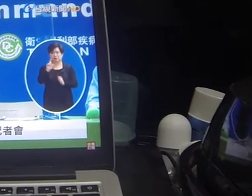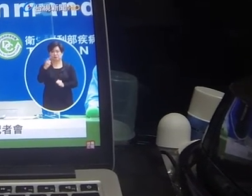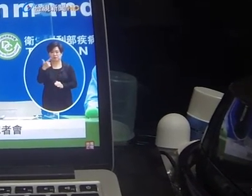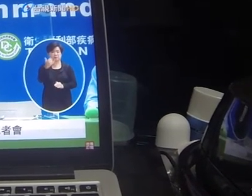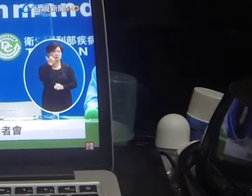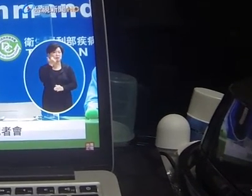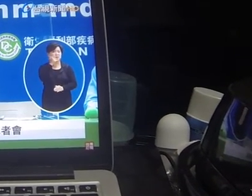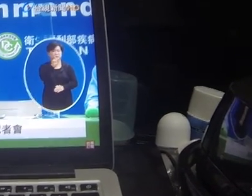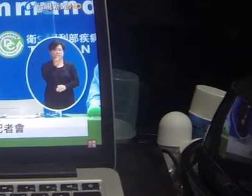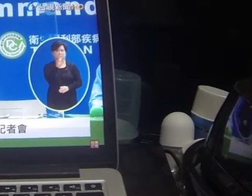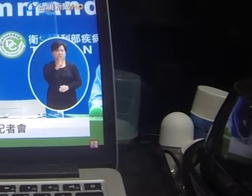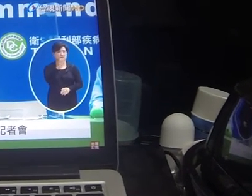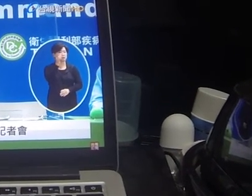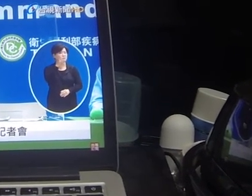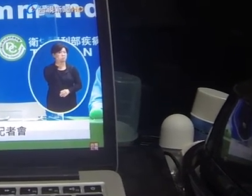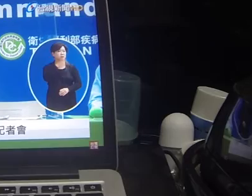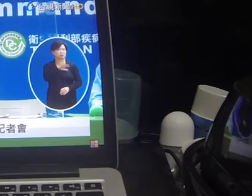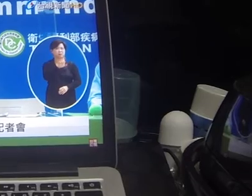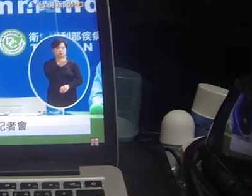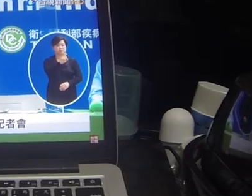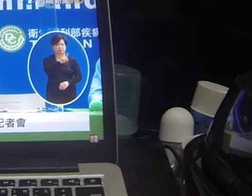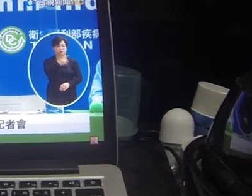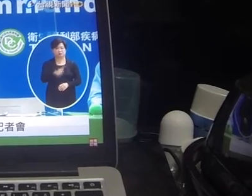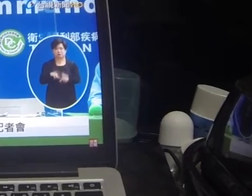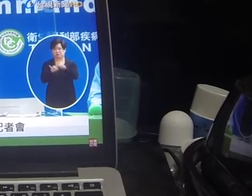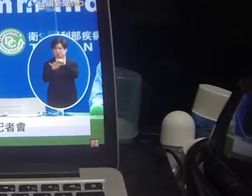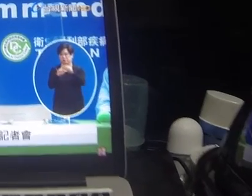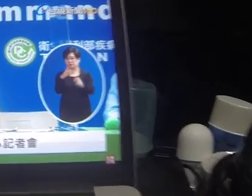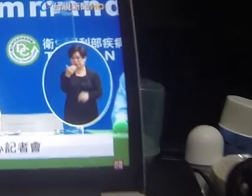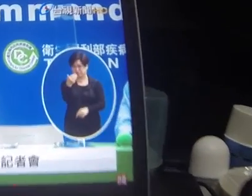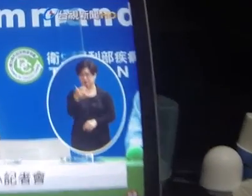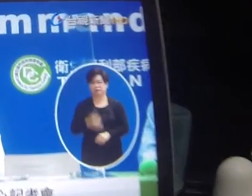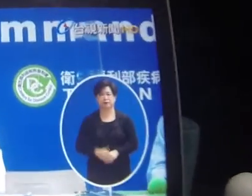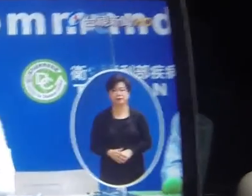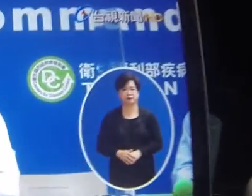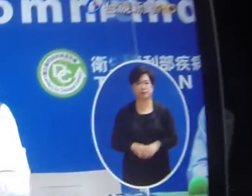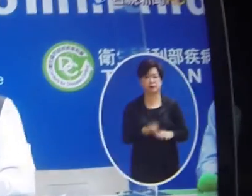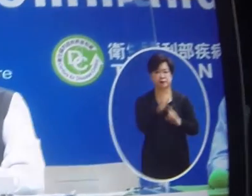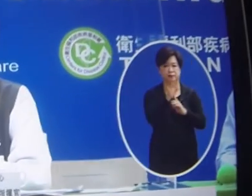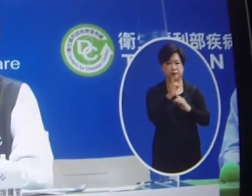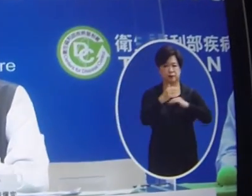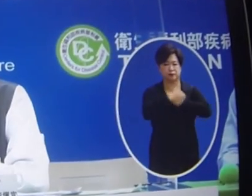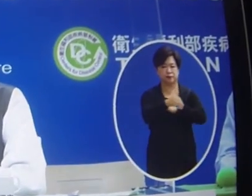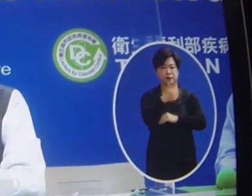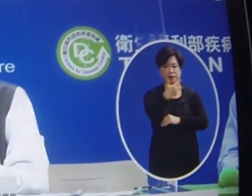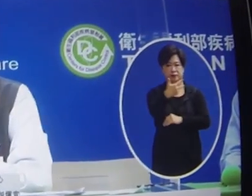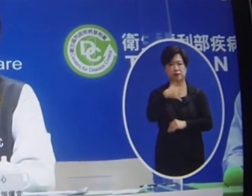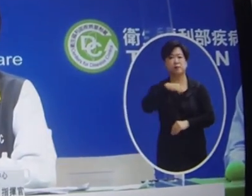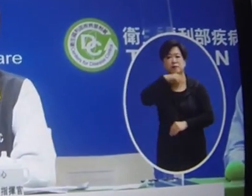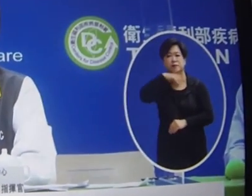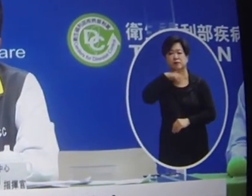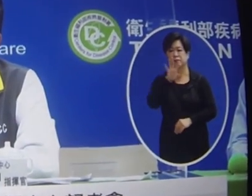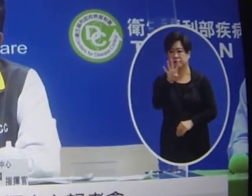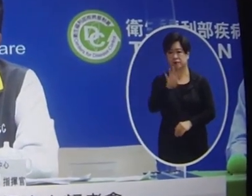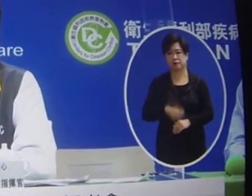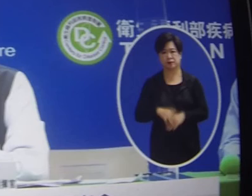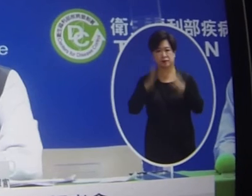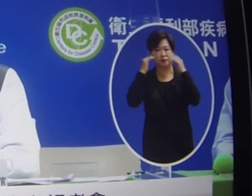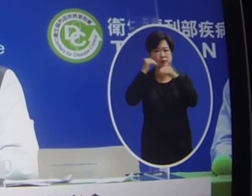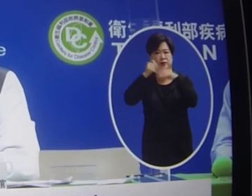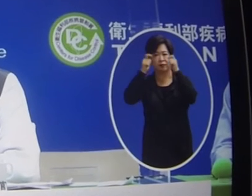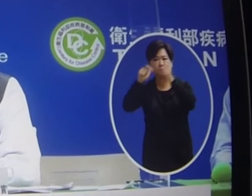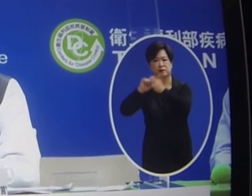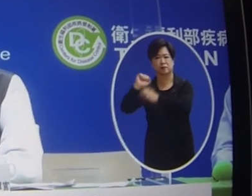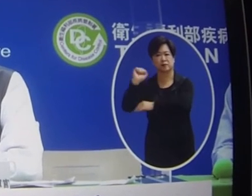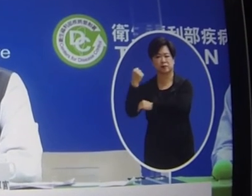基隆市13例，彰化县11例，台中市9例，新竹县7例，屏东县4例，南投、高雄、嘉